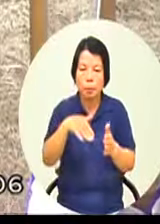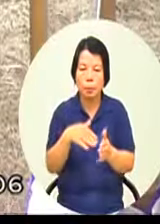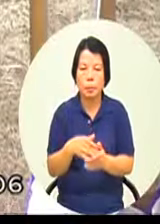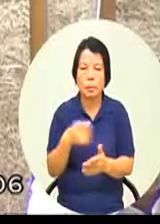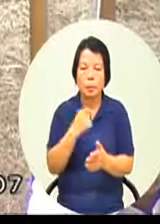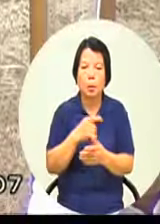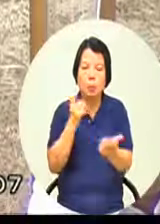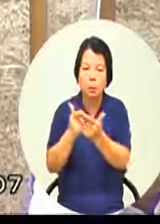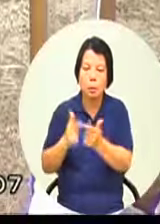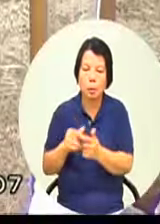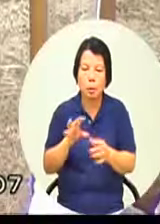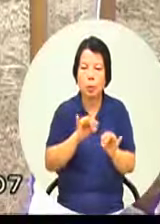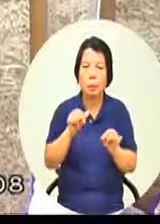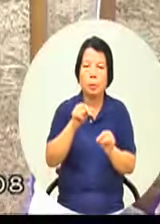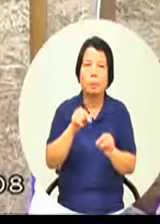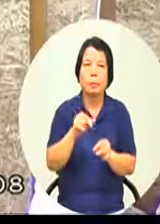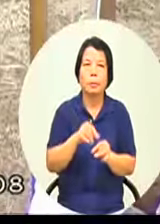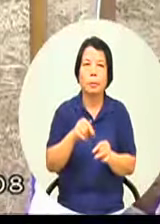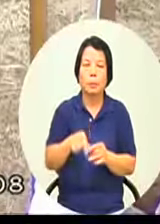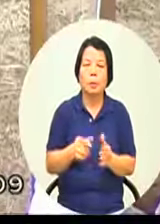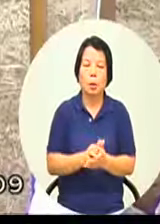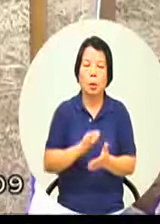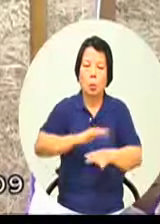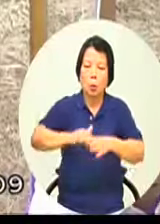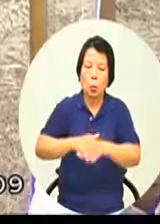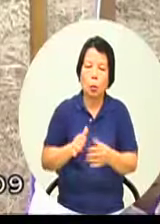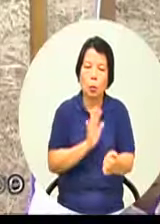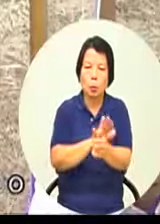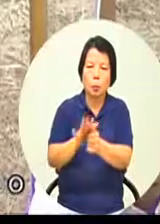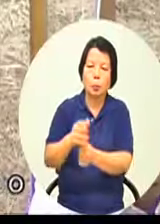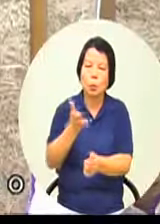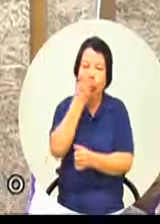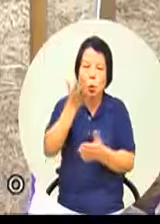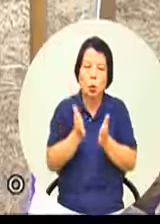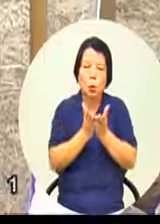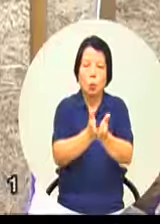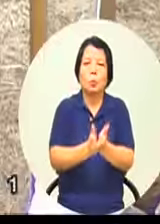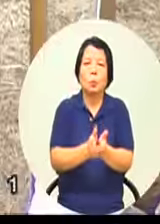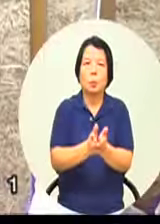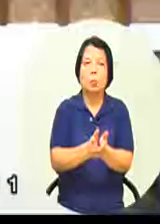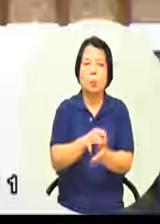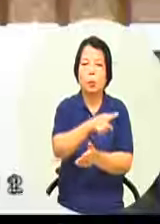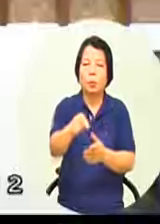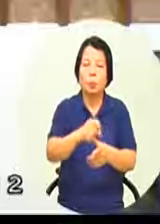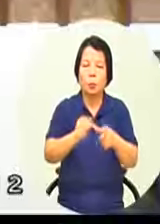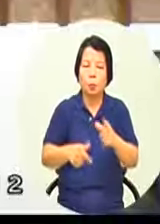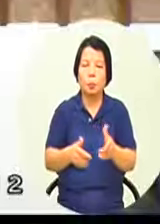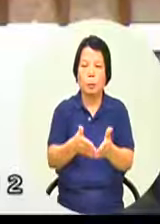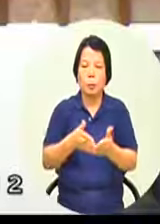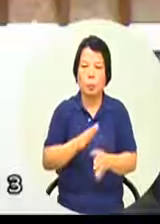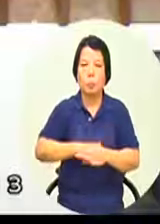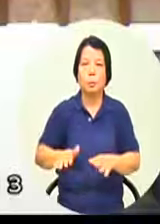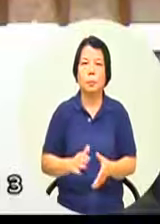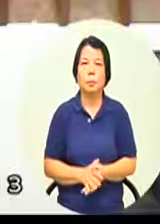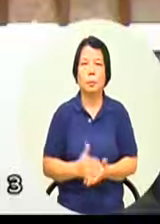请他们找寻适合的土地。我想持续会辅导这些游艇产业的部分。 好，谢谢局长，你请坐。